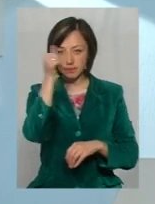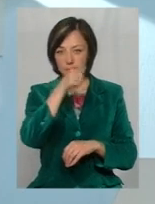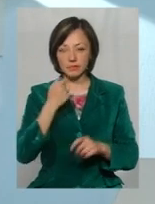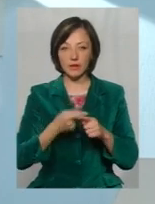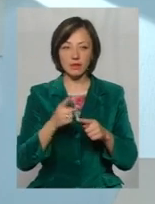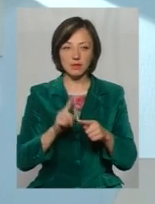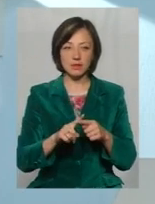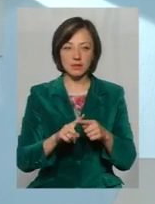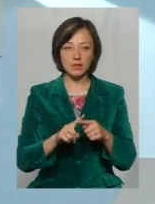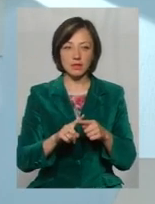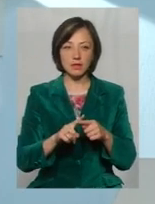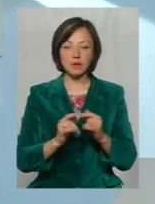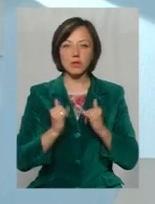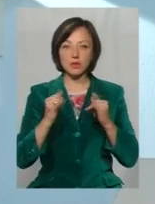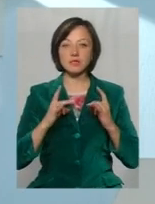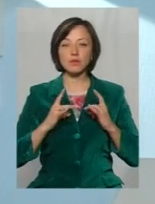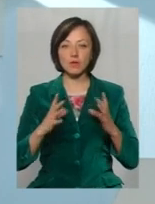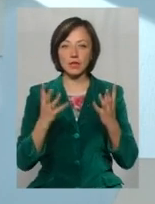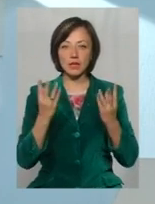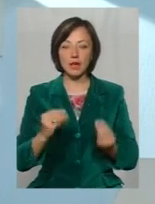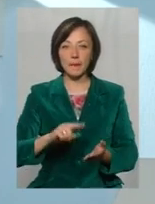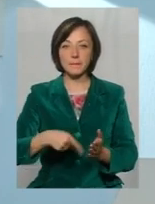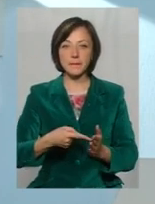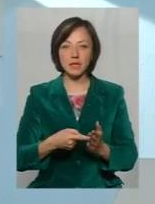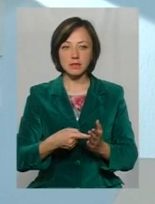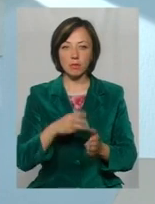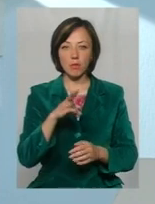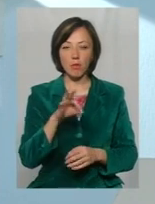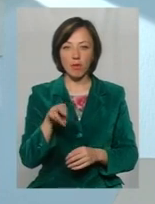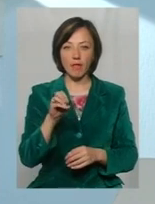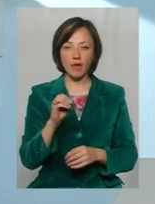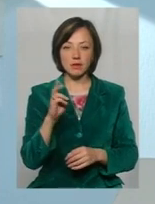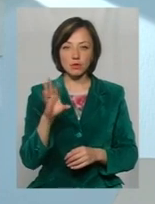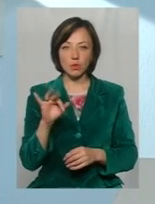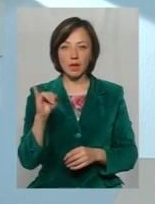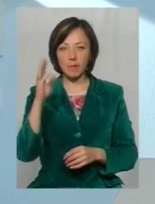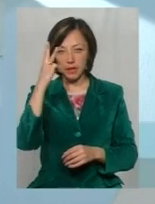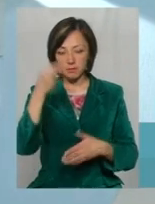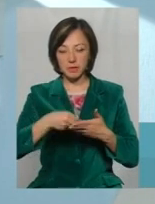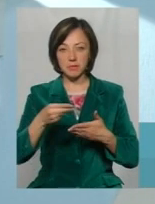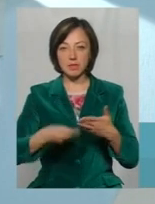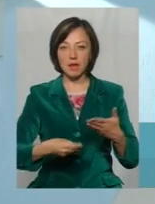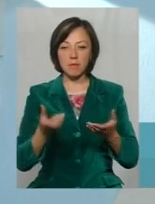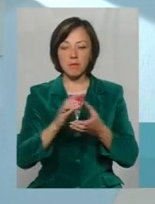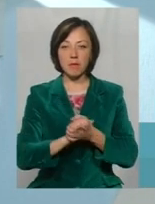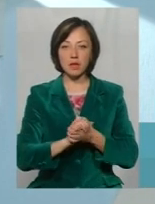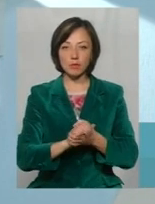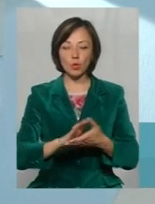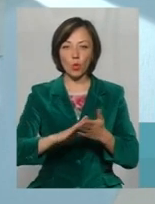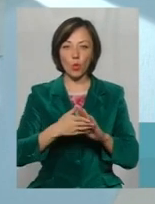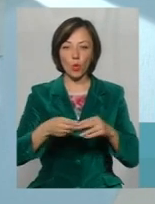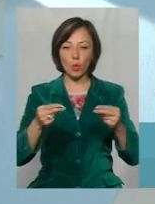проект пророчений святкуванню Дня міста Модесто і Хмельницького, підписання побратимської угоди